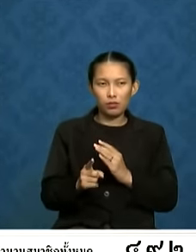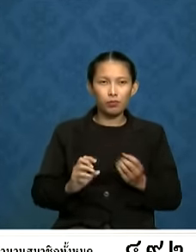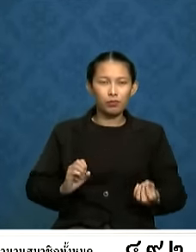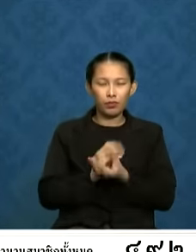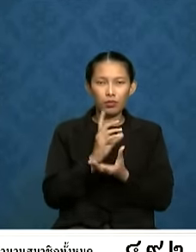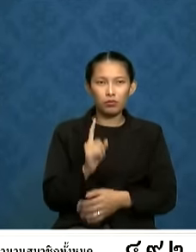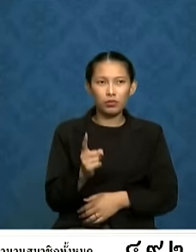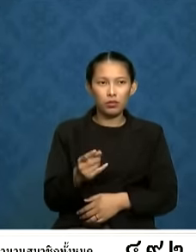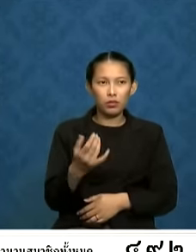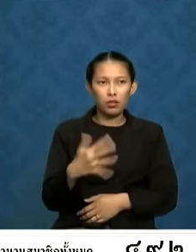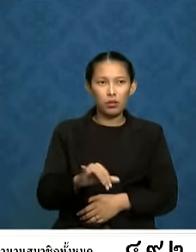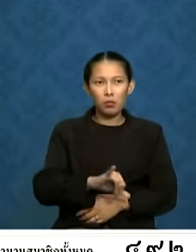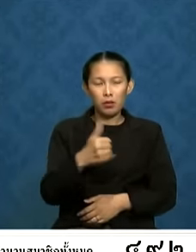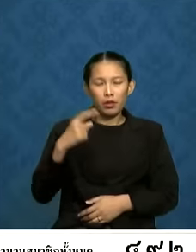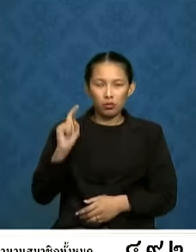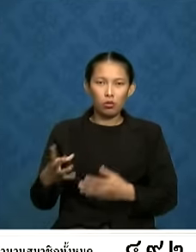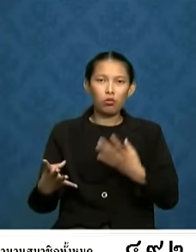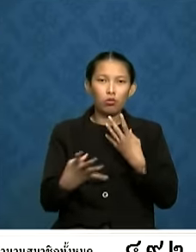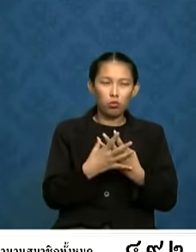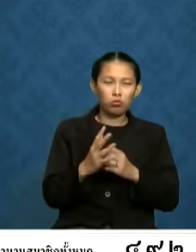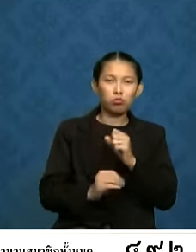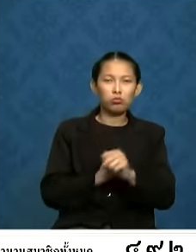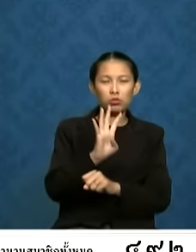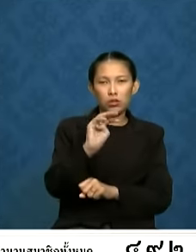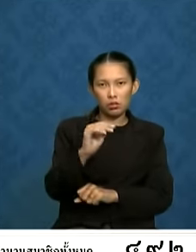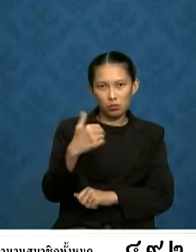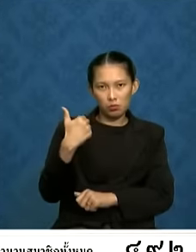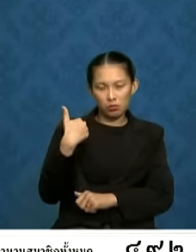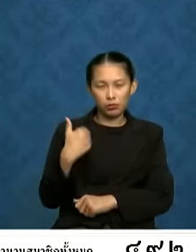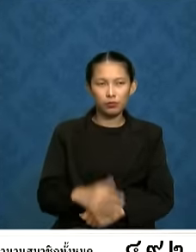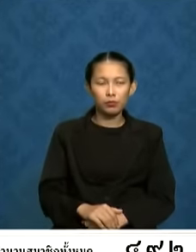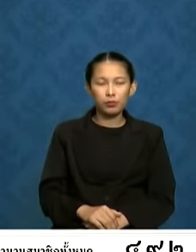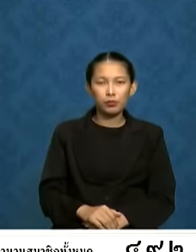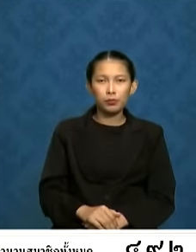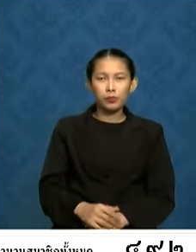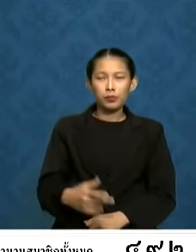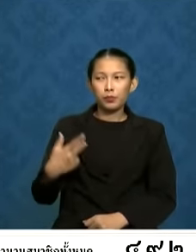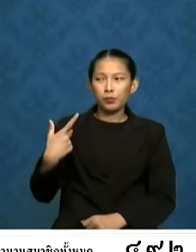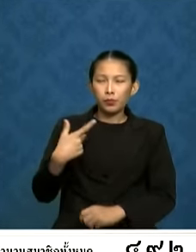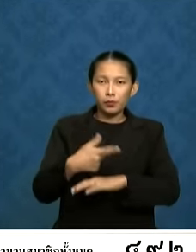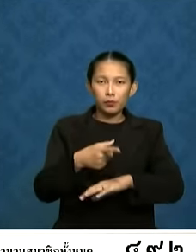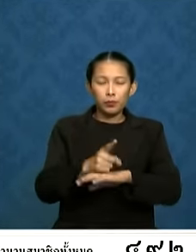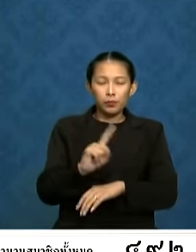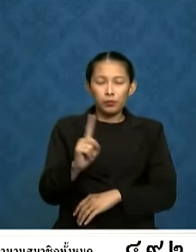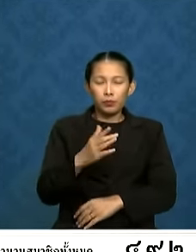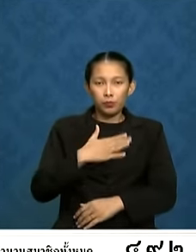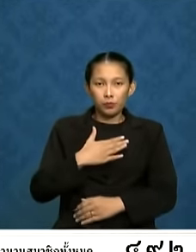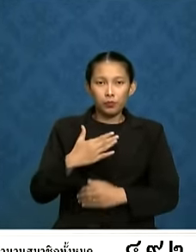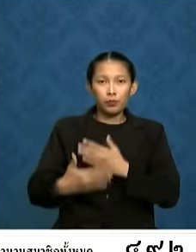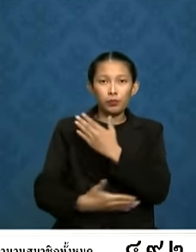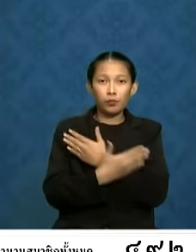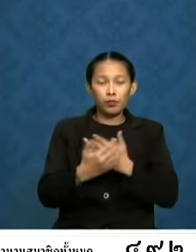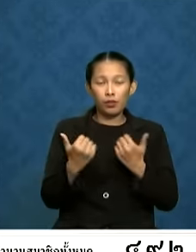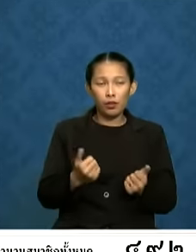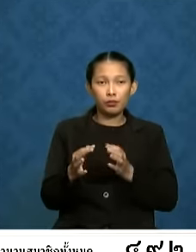แรงนะครับหลายคนอาจจะต้องอยู่ในคุกถึง 40ปีเลยด้วยซ้ำไปดังนั้นครับท่านประธานครับผมเองก็อยากจะใช้โอกาสนี้ในการที่จะ